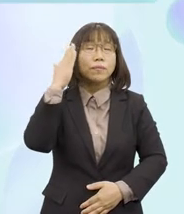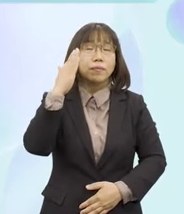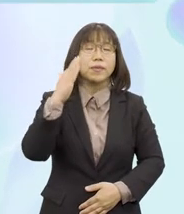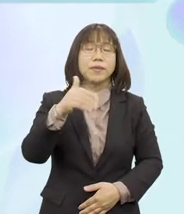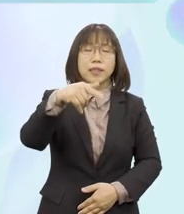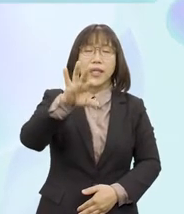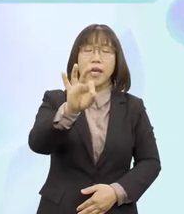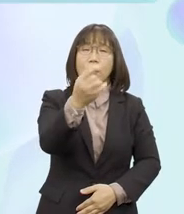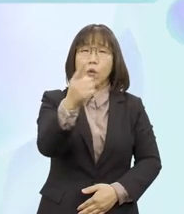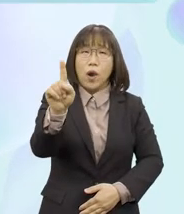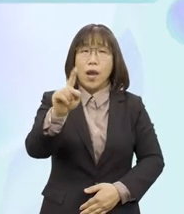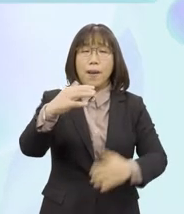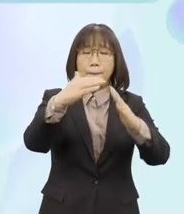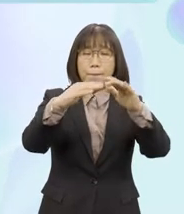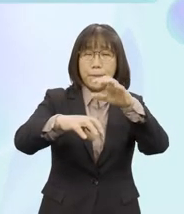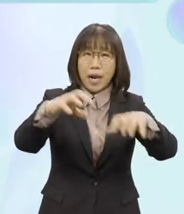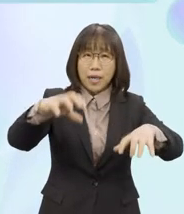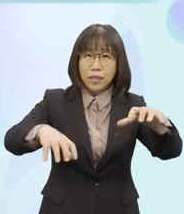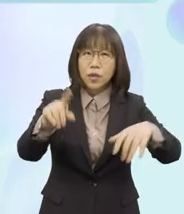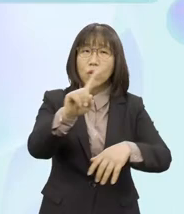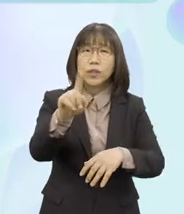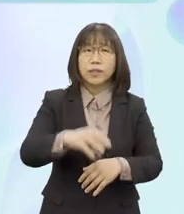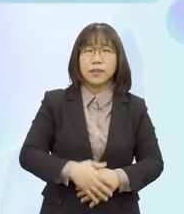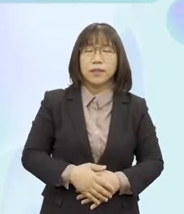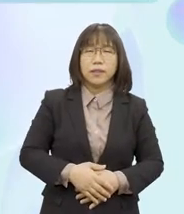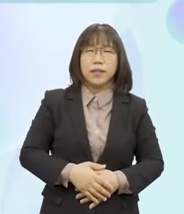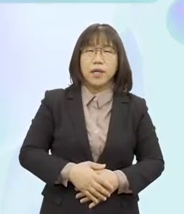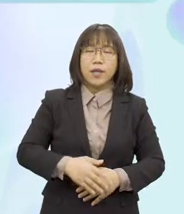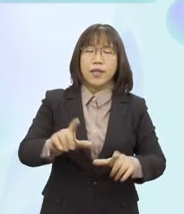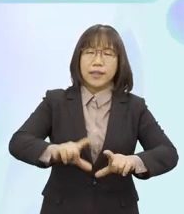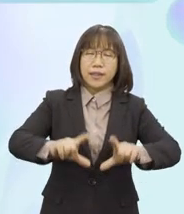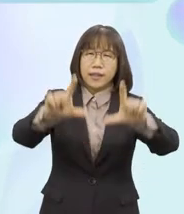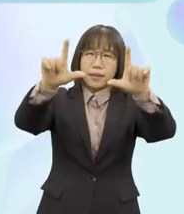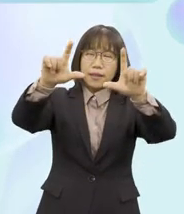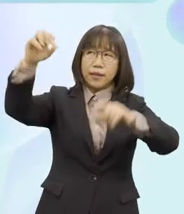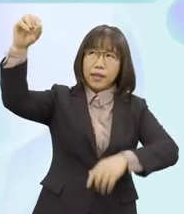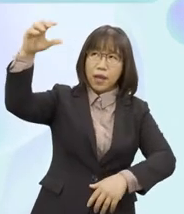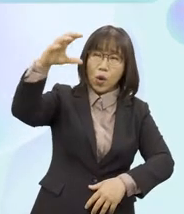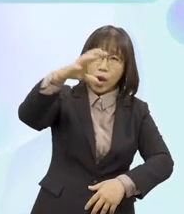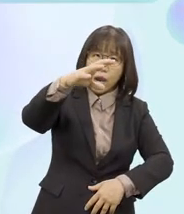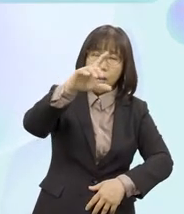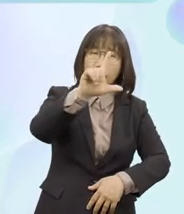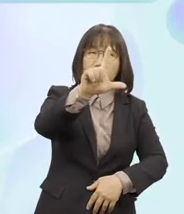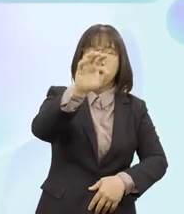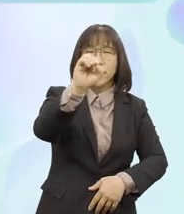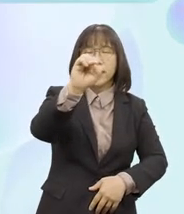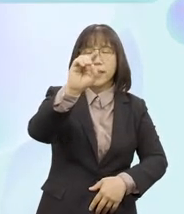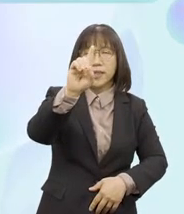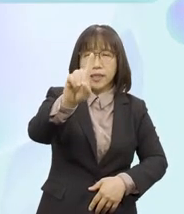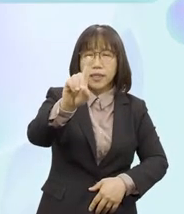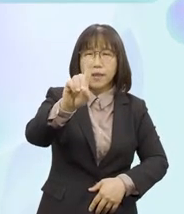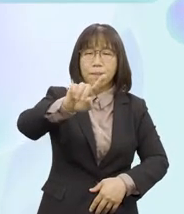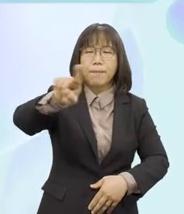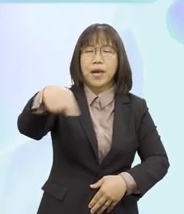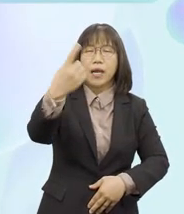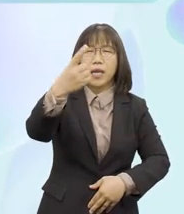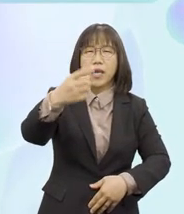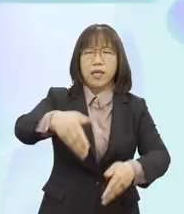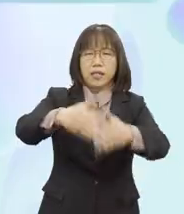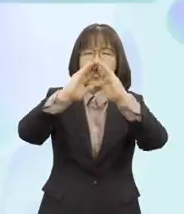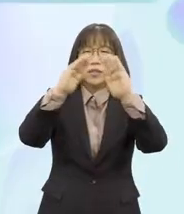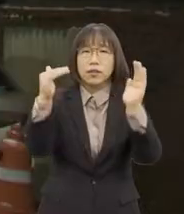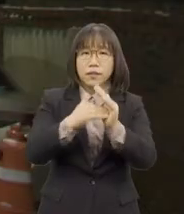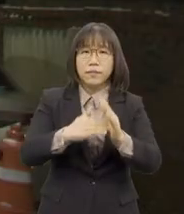방화동 개화마을 골목길과 이면도로에 보행자용 태양광 LED 도로 명판 100개를 설치했습니다.